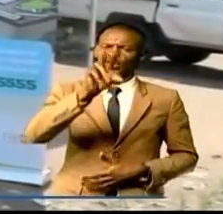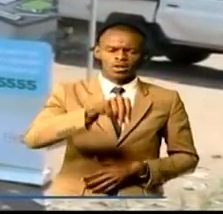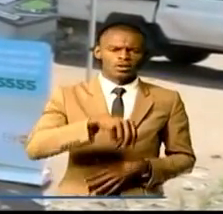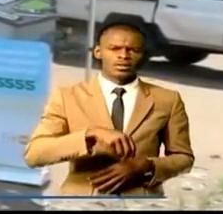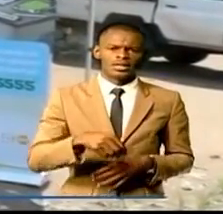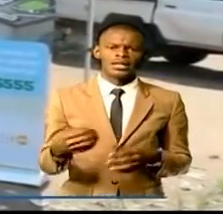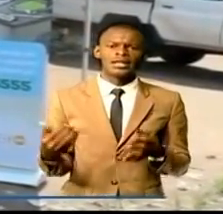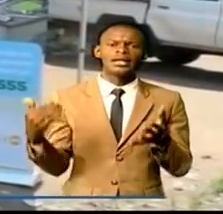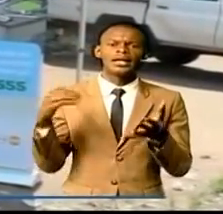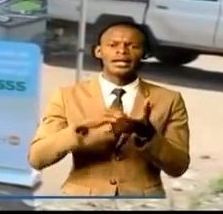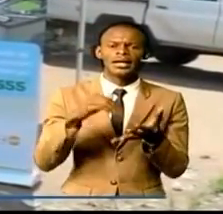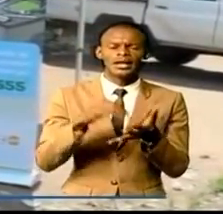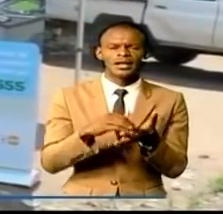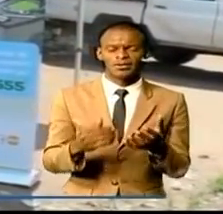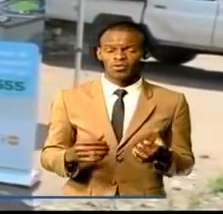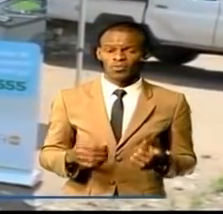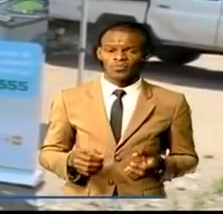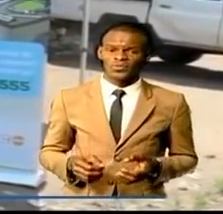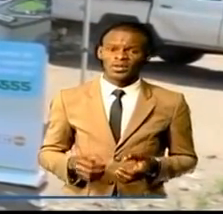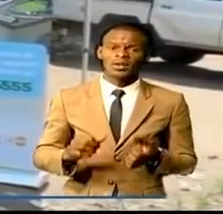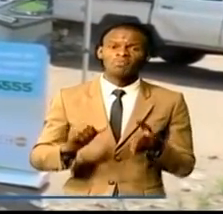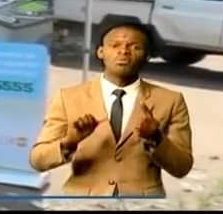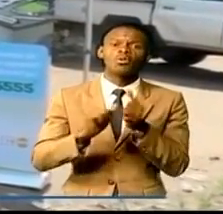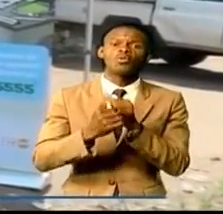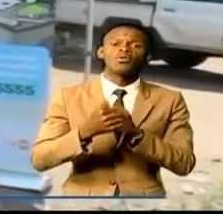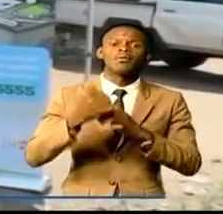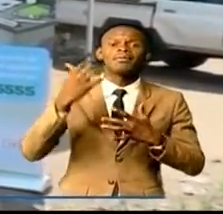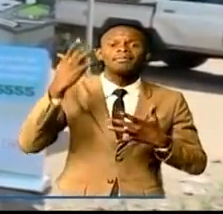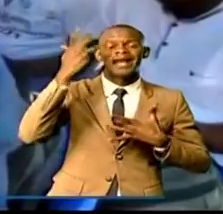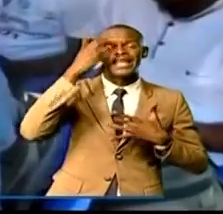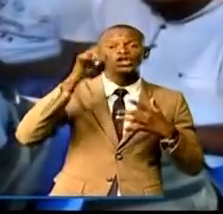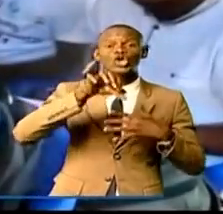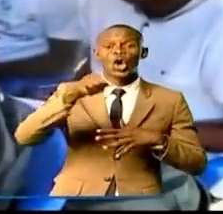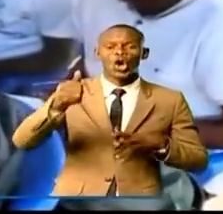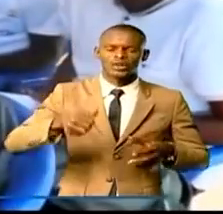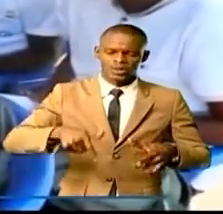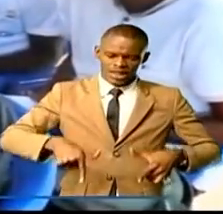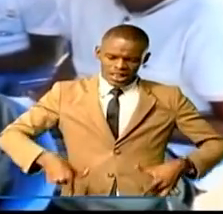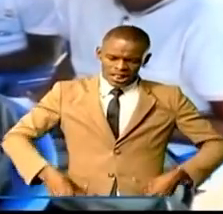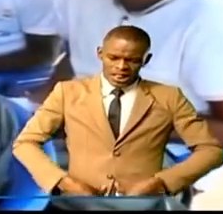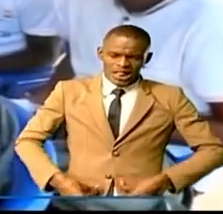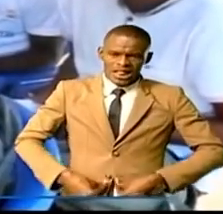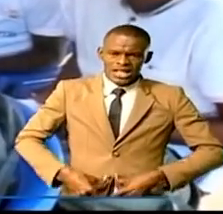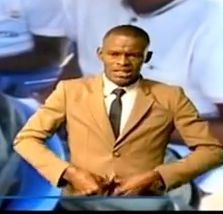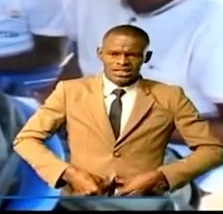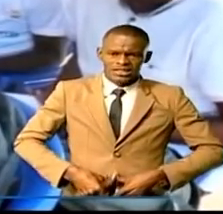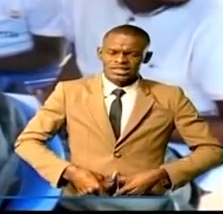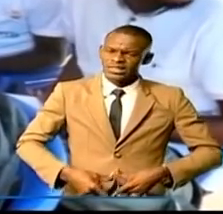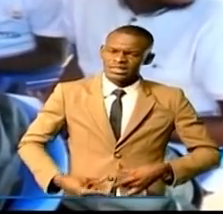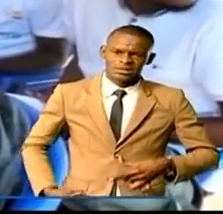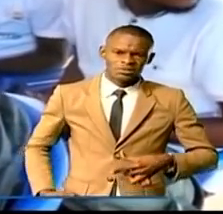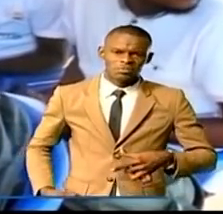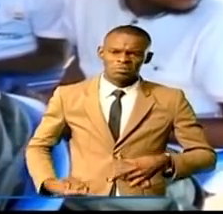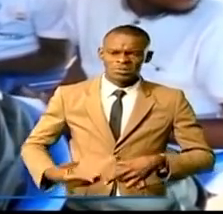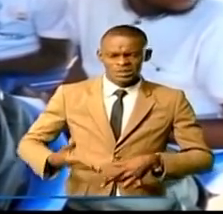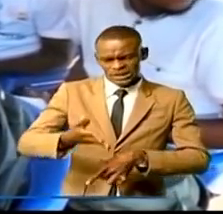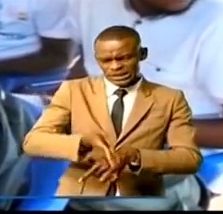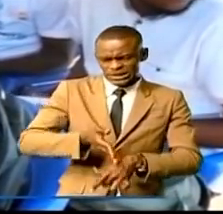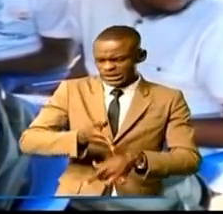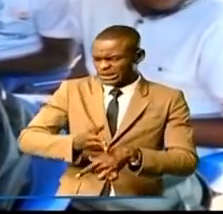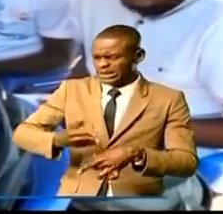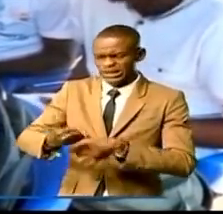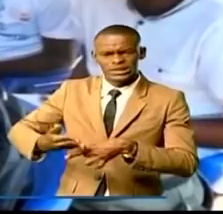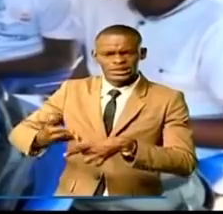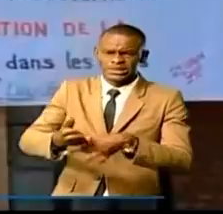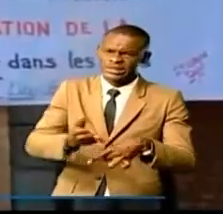la fistule obstétricale sont déjà documentés dans la province du Kassai. Et la division provinciale de la santé dispose d'une équipe